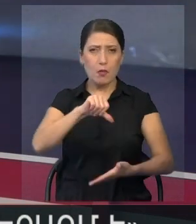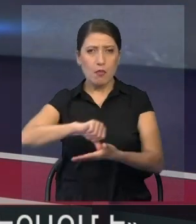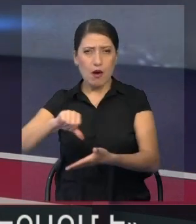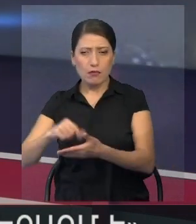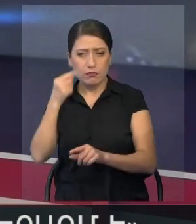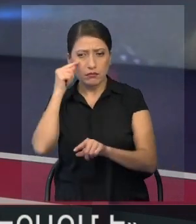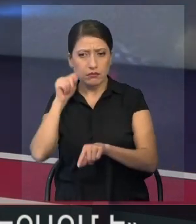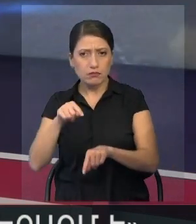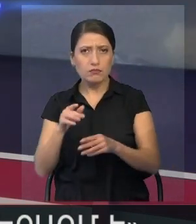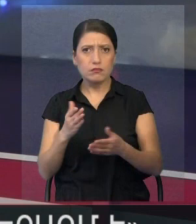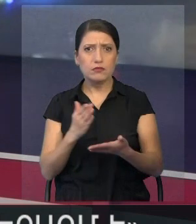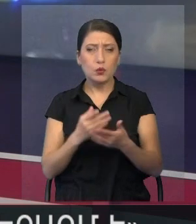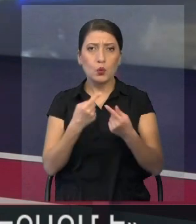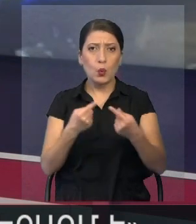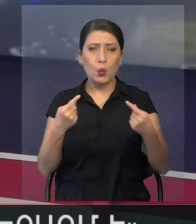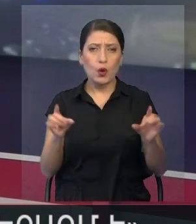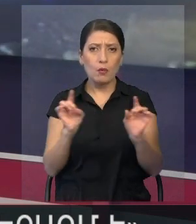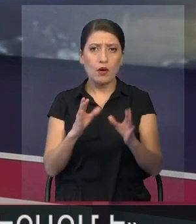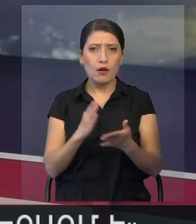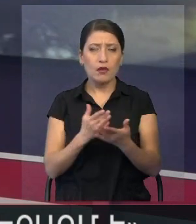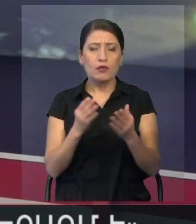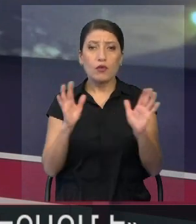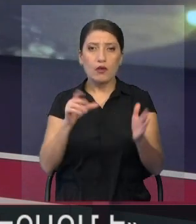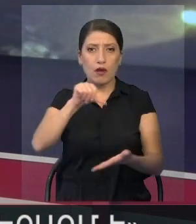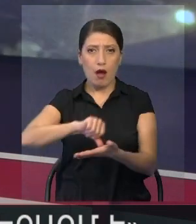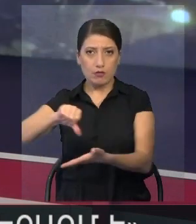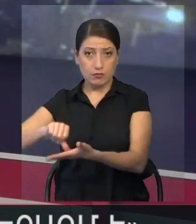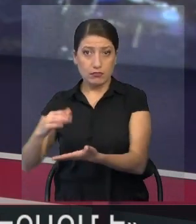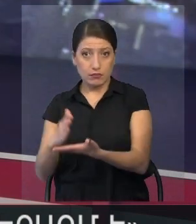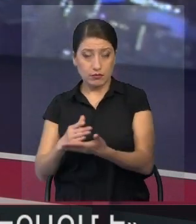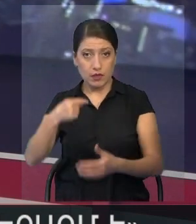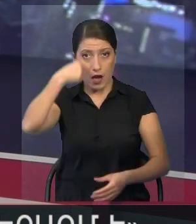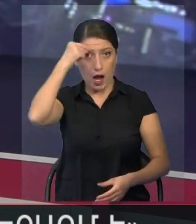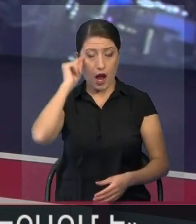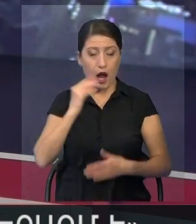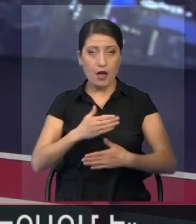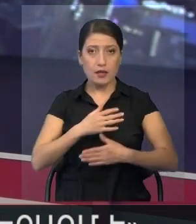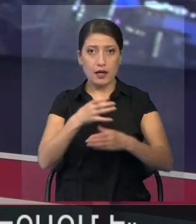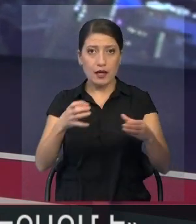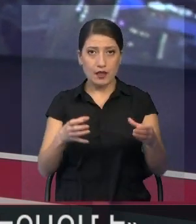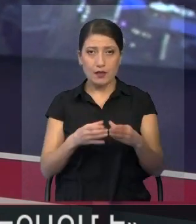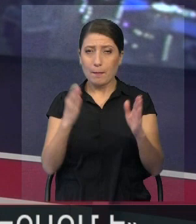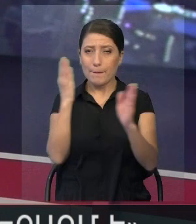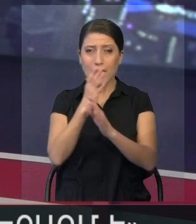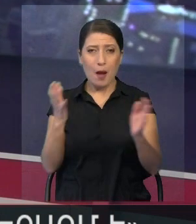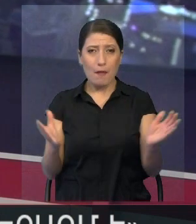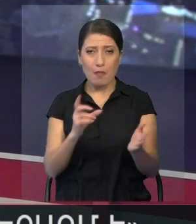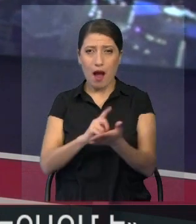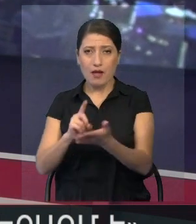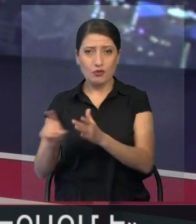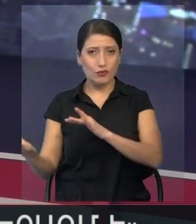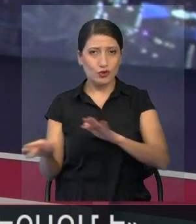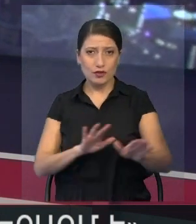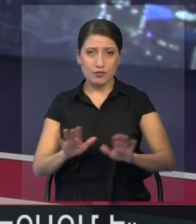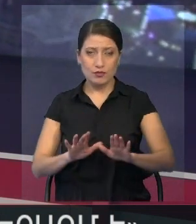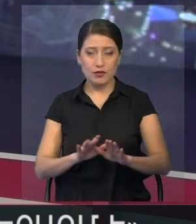տարածաշրջանային զարգացում հասարակական կազմակերպության տասնյակ անդամների։ Դա ադրբեջանական ՀԿ-ը, որ ամենևին էլ բնապահպանական հարցերով չի զբաղվում,